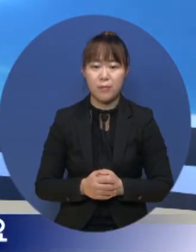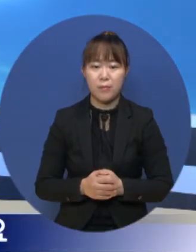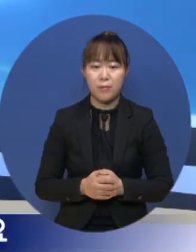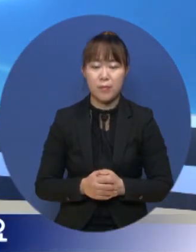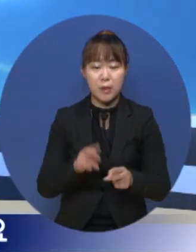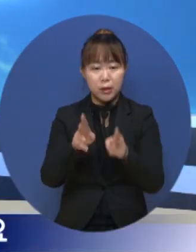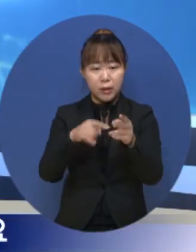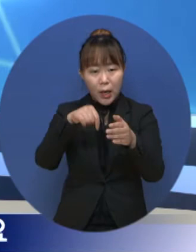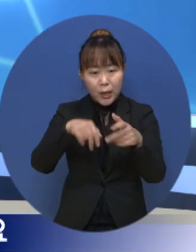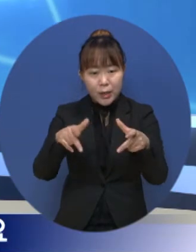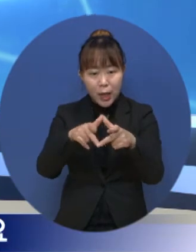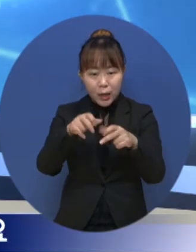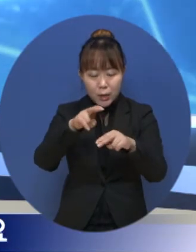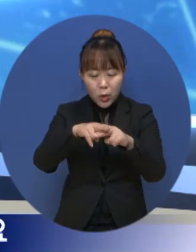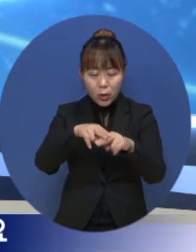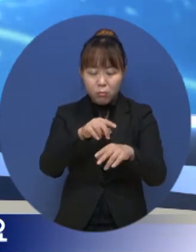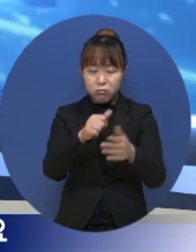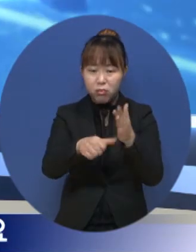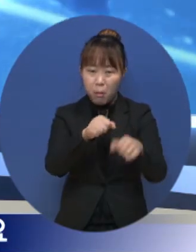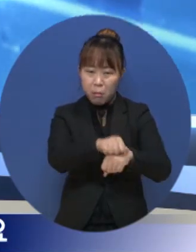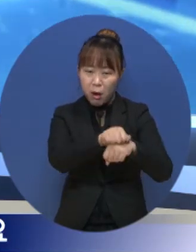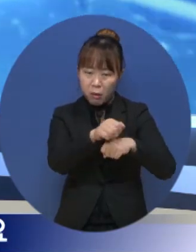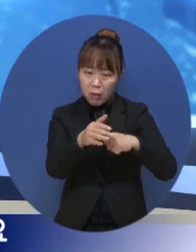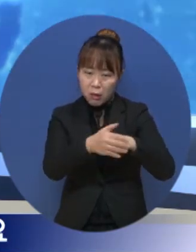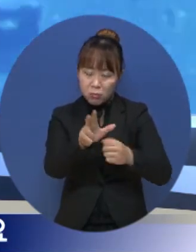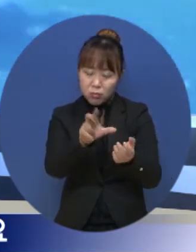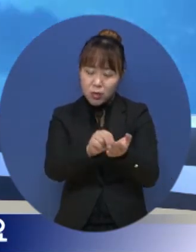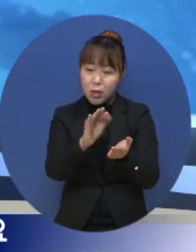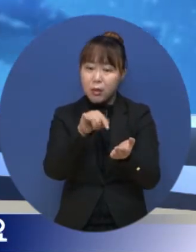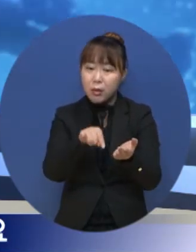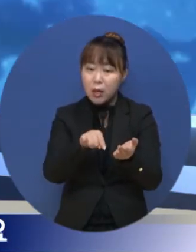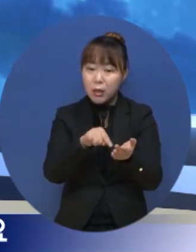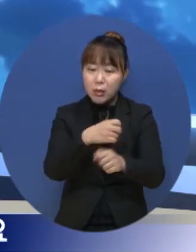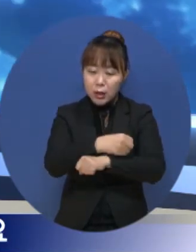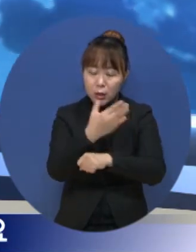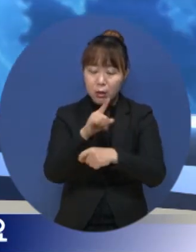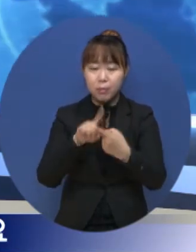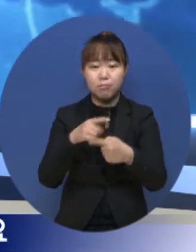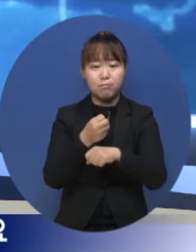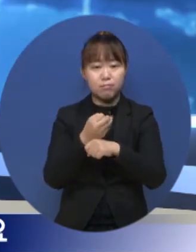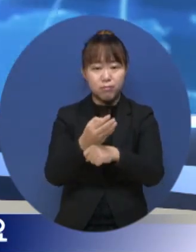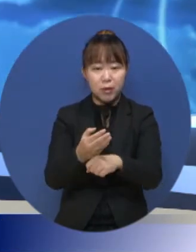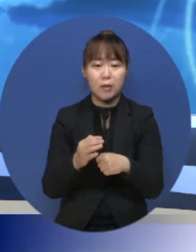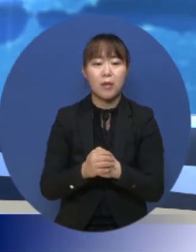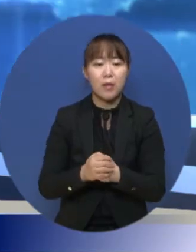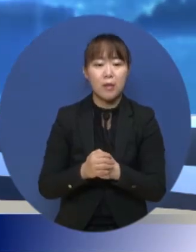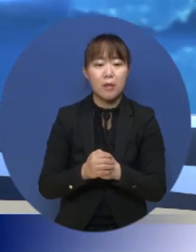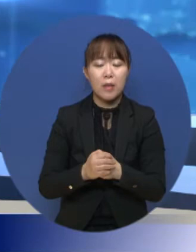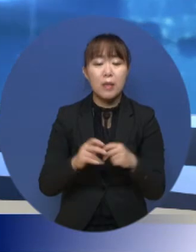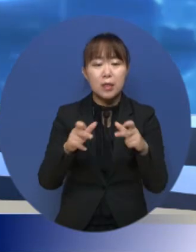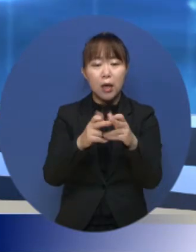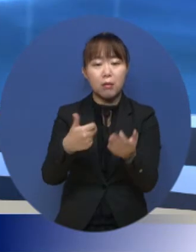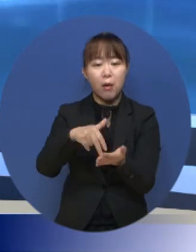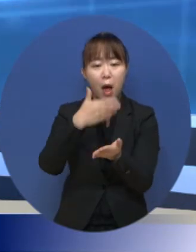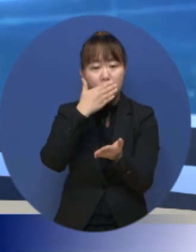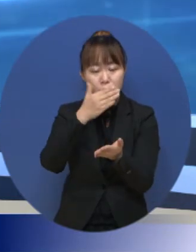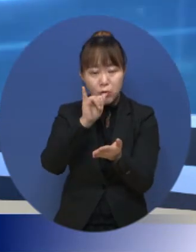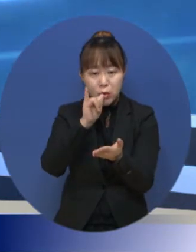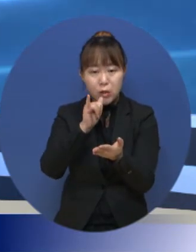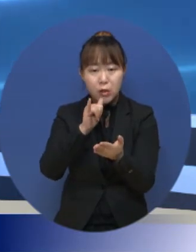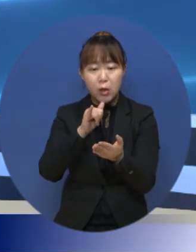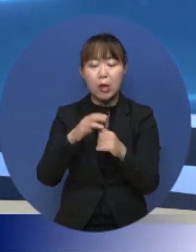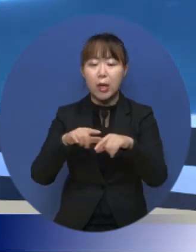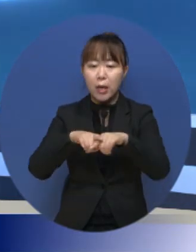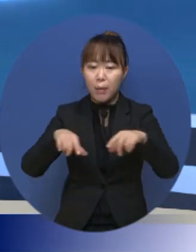기차 내 장애인석에 짐이 쌓여 있어 문제가 된다는 기사를 전해드렸는데요. 장애인이 탑승 가능한